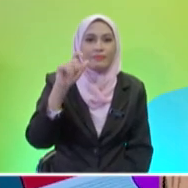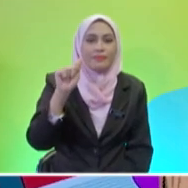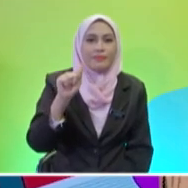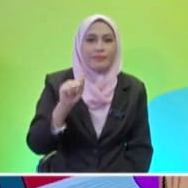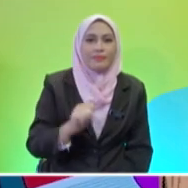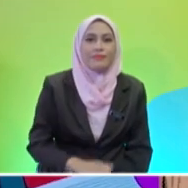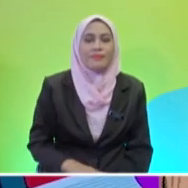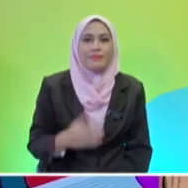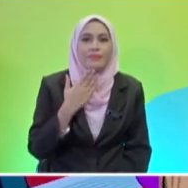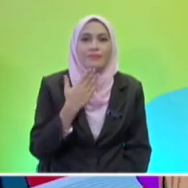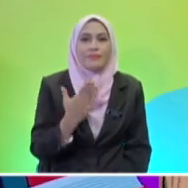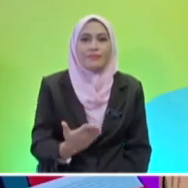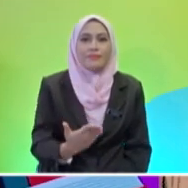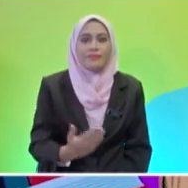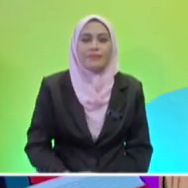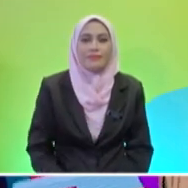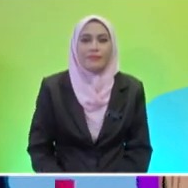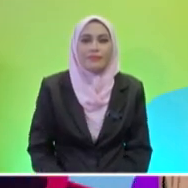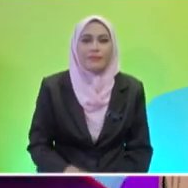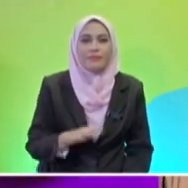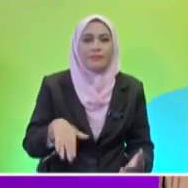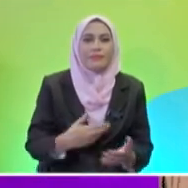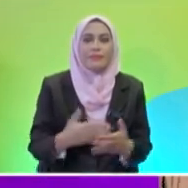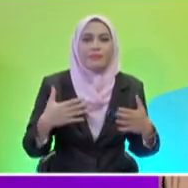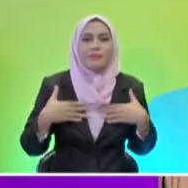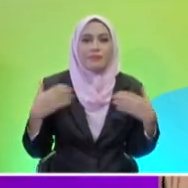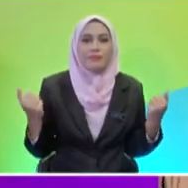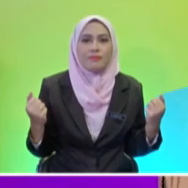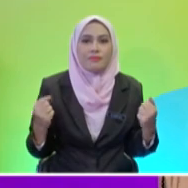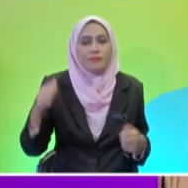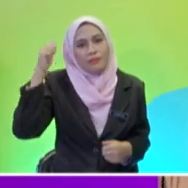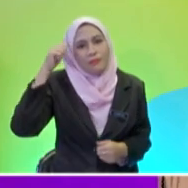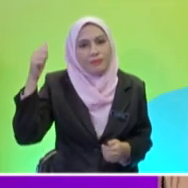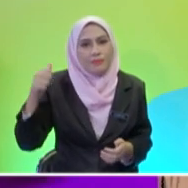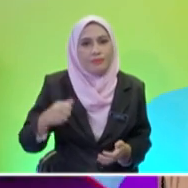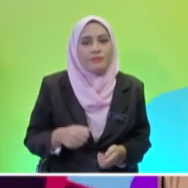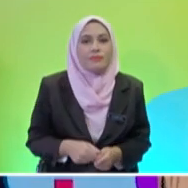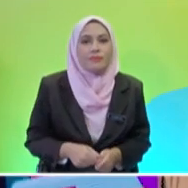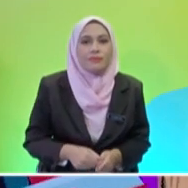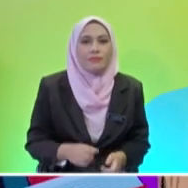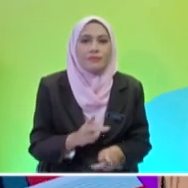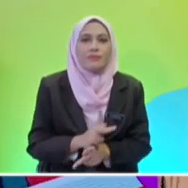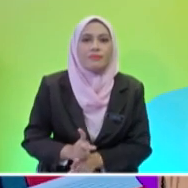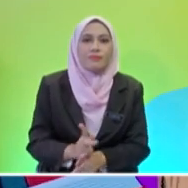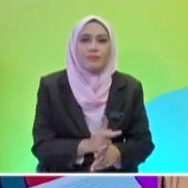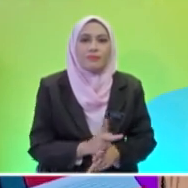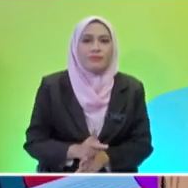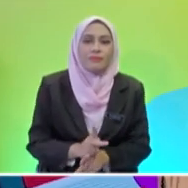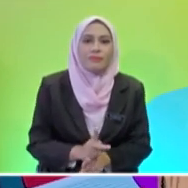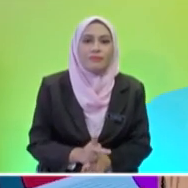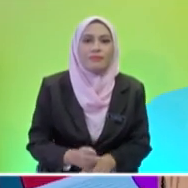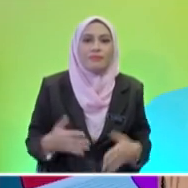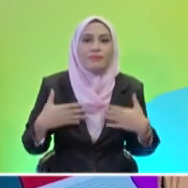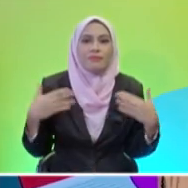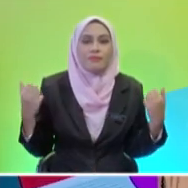di rumah? Kita doakan dalam keadaan yang sihat sejahtera. Ingat pesan Kak Ria selalu, jaga diri, jaga kesihatan, okey? Dan